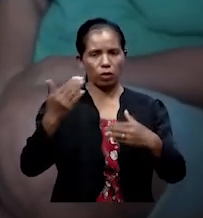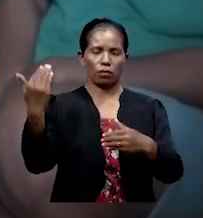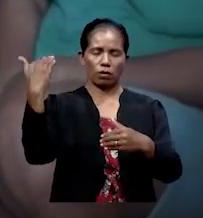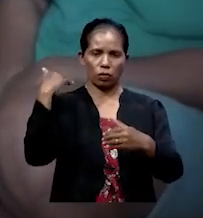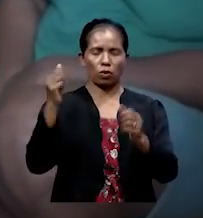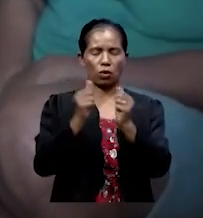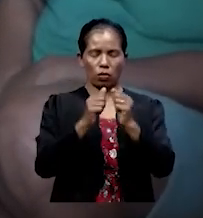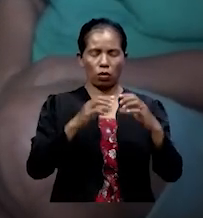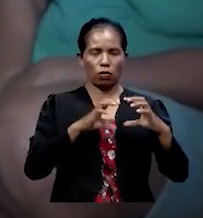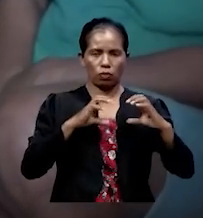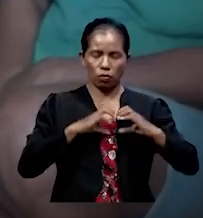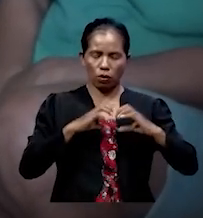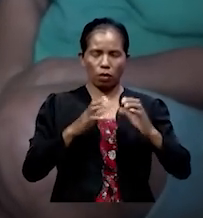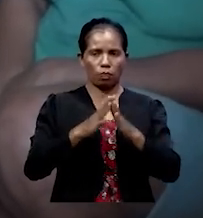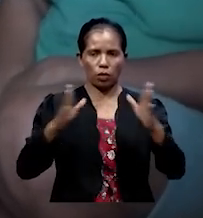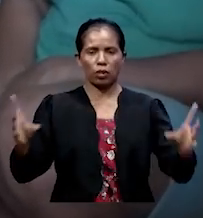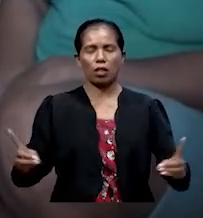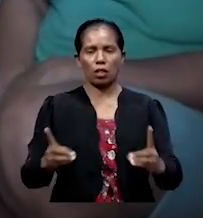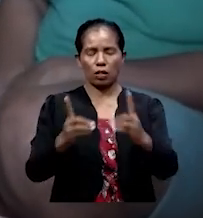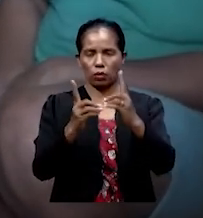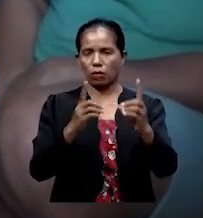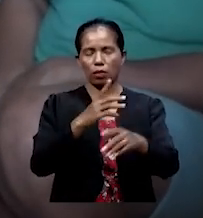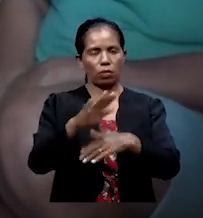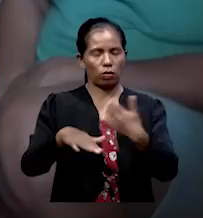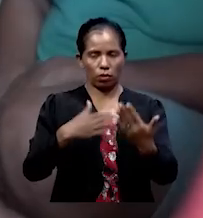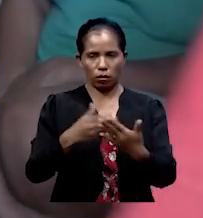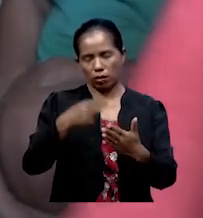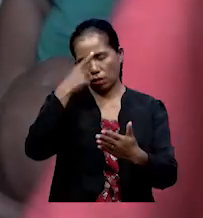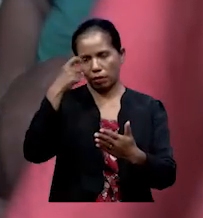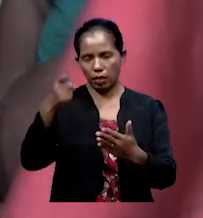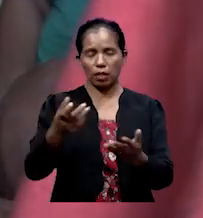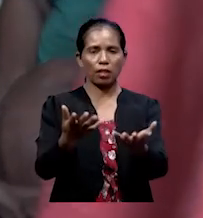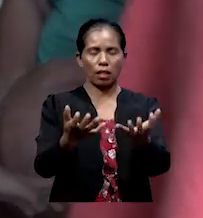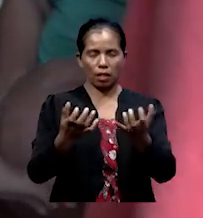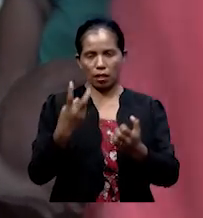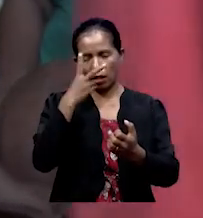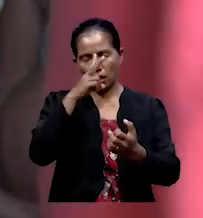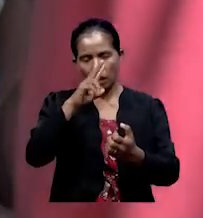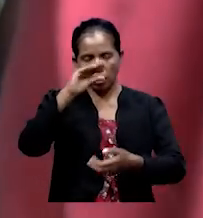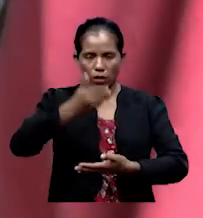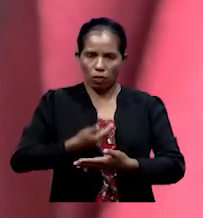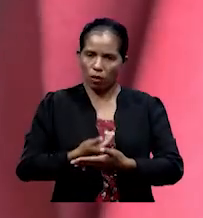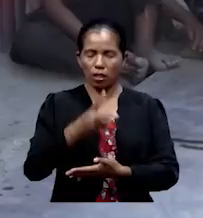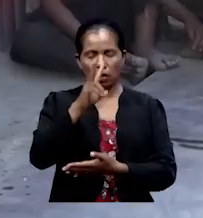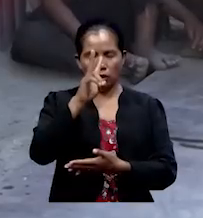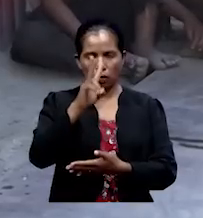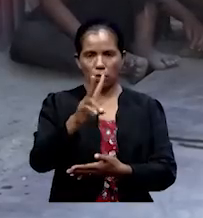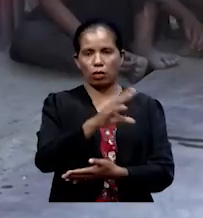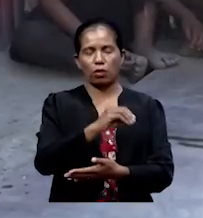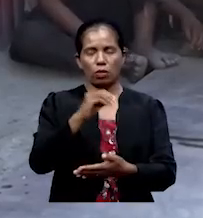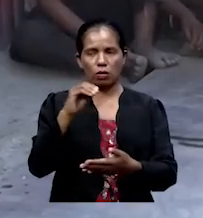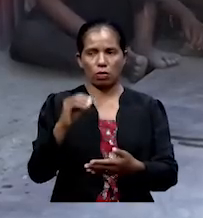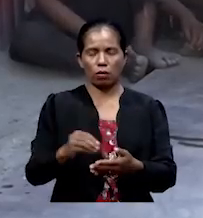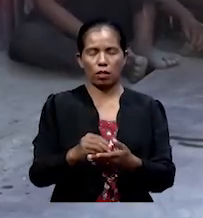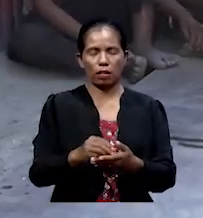fuam bot, ho di hasoru situasaun sirne hotu. Tandet, hakarak hari ini iPhone dominan rua, ke baru no kenzerson,